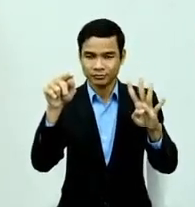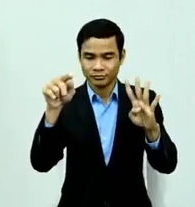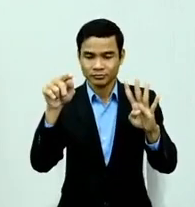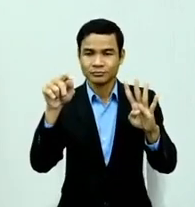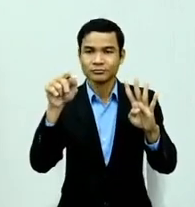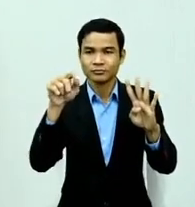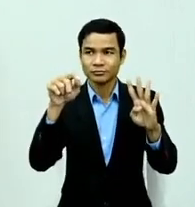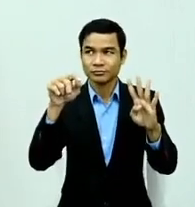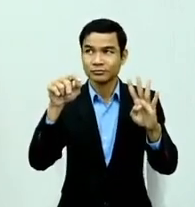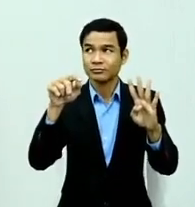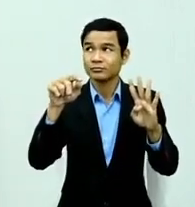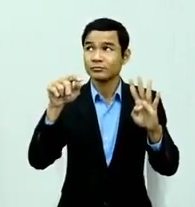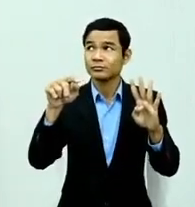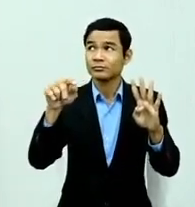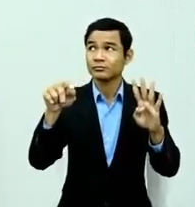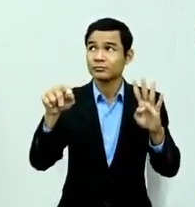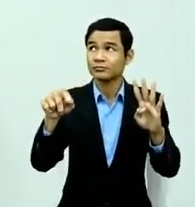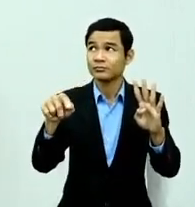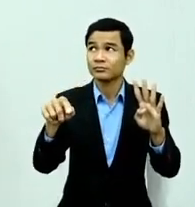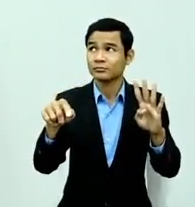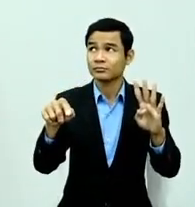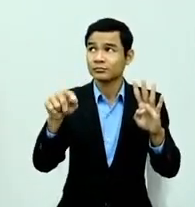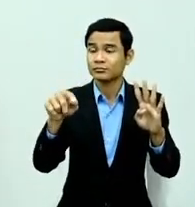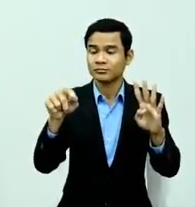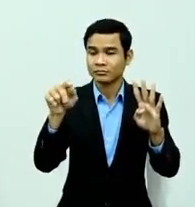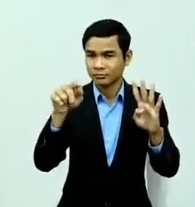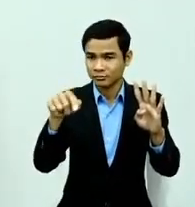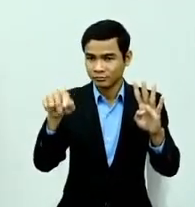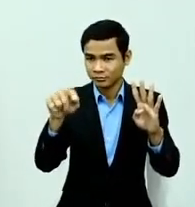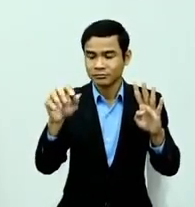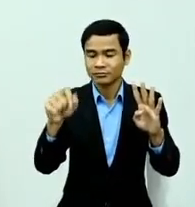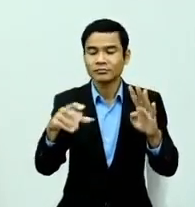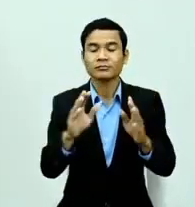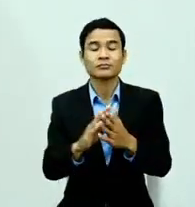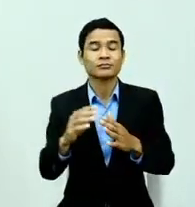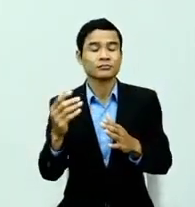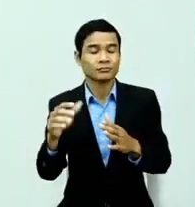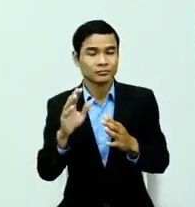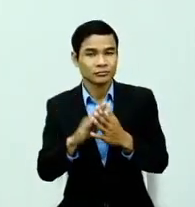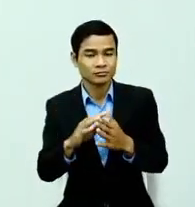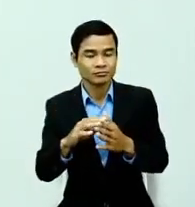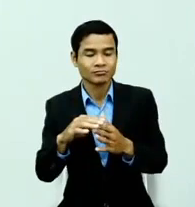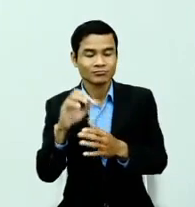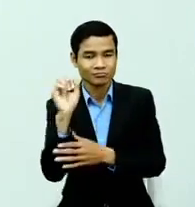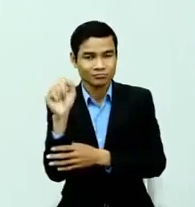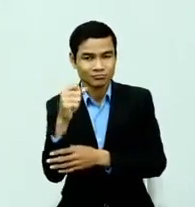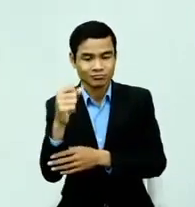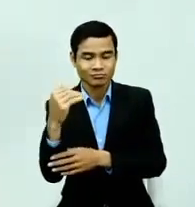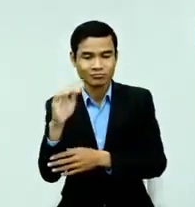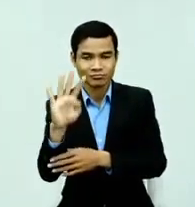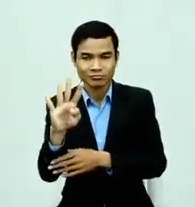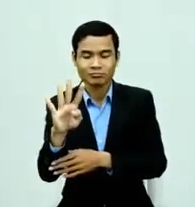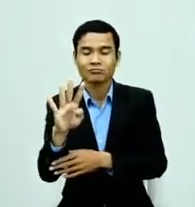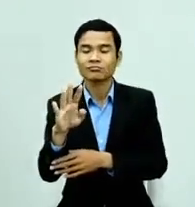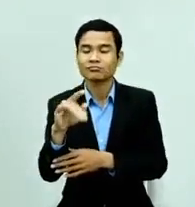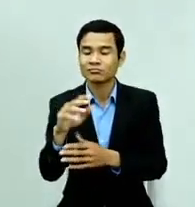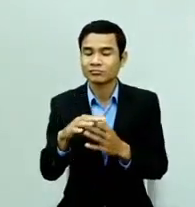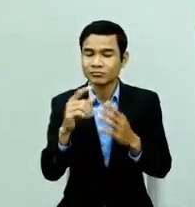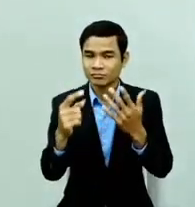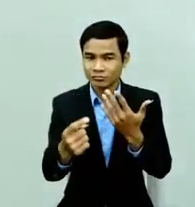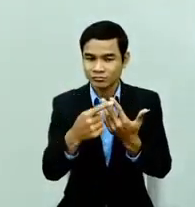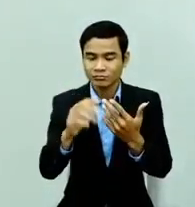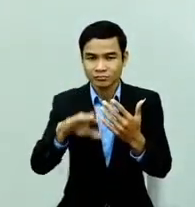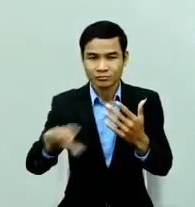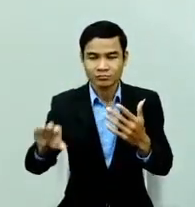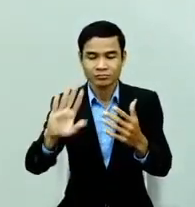លនាទី3ខ្សែកោងបិទជិតចលនាទី4ស្រាក់អោះអរគុណកូនកូន